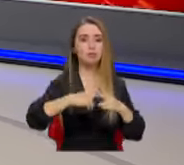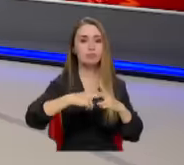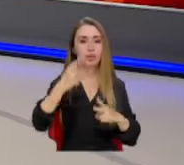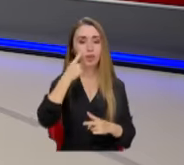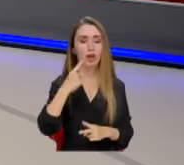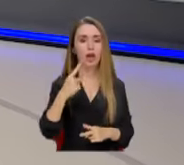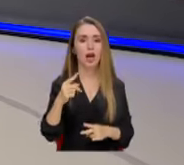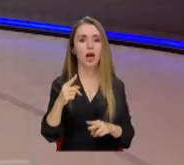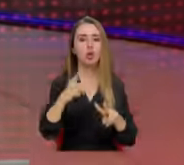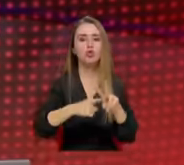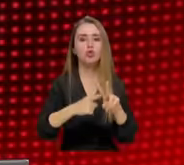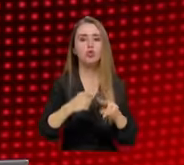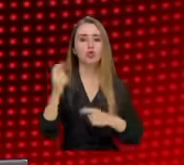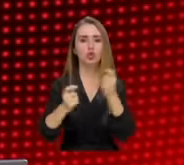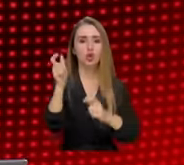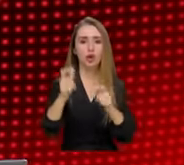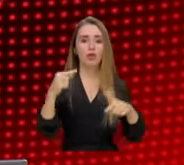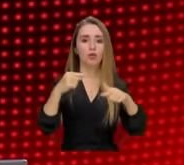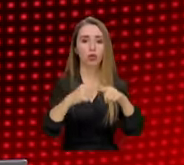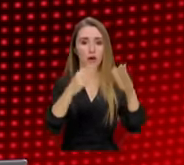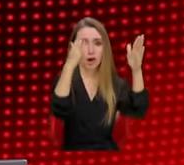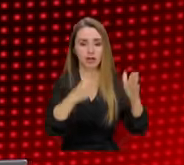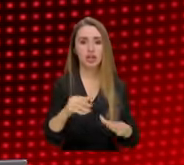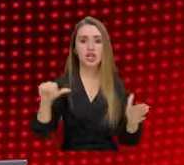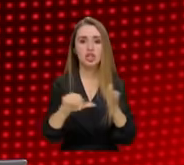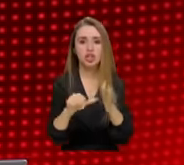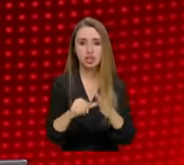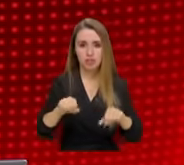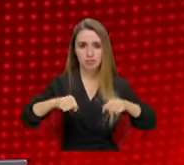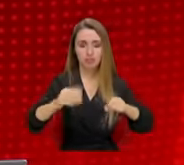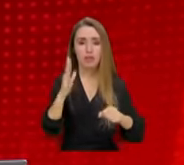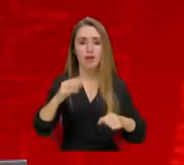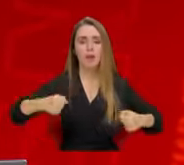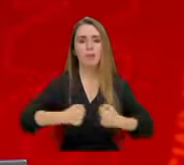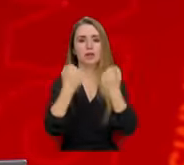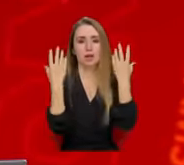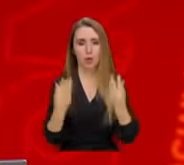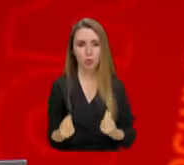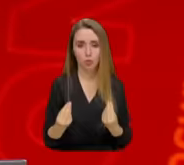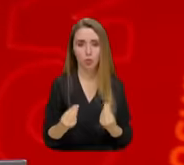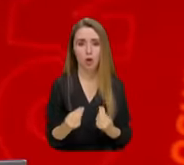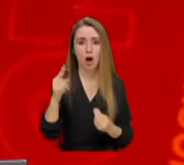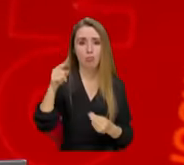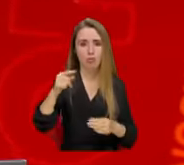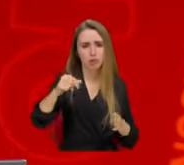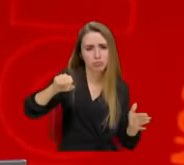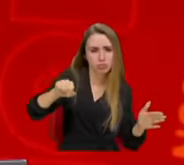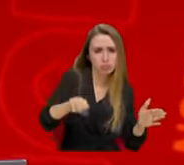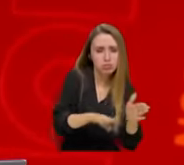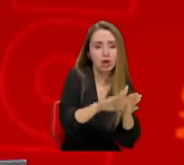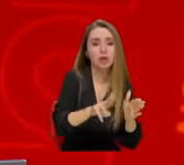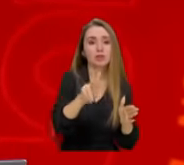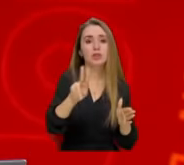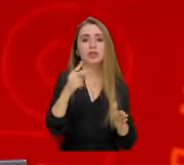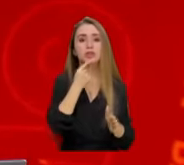Yunus ekiplerinde görevli Furkan Bor Şişli'de seyir halindeyken trafik kazası yaptı. Beton bariyerleri çarpan